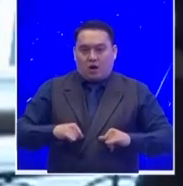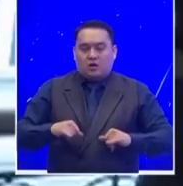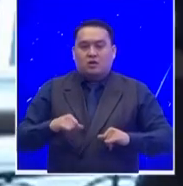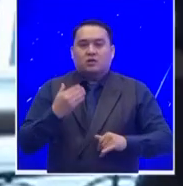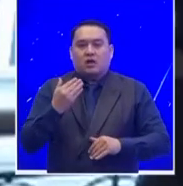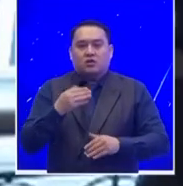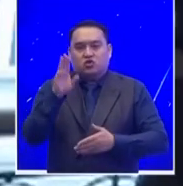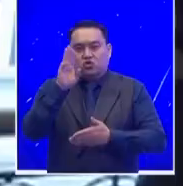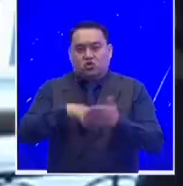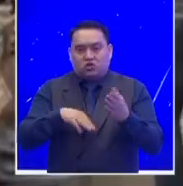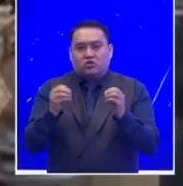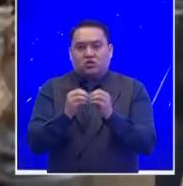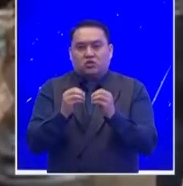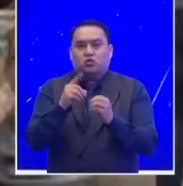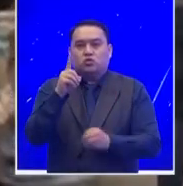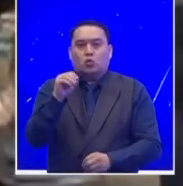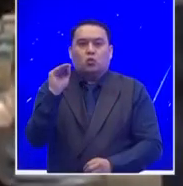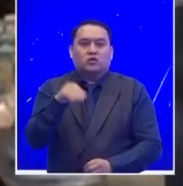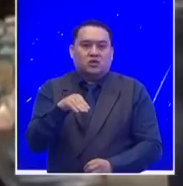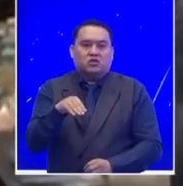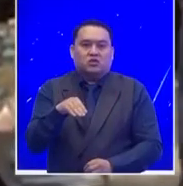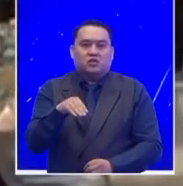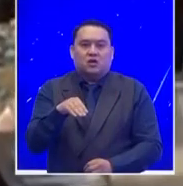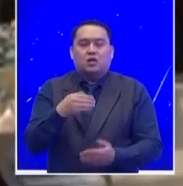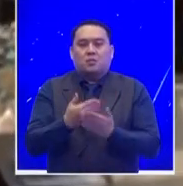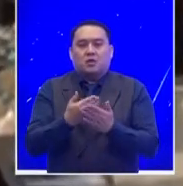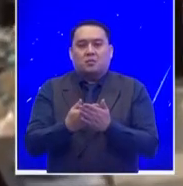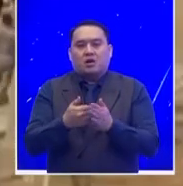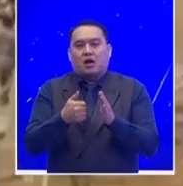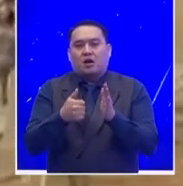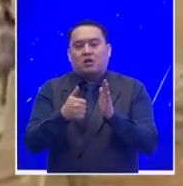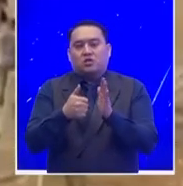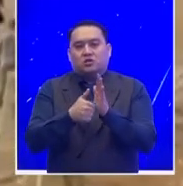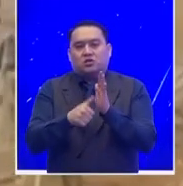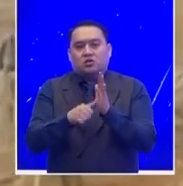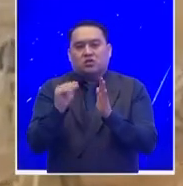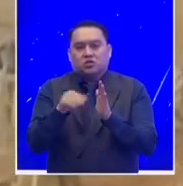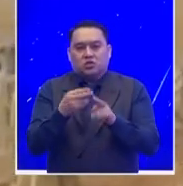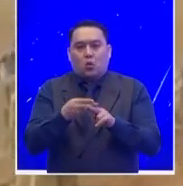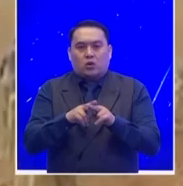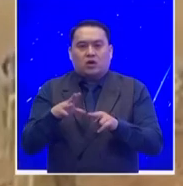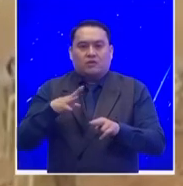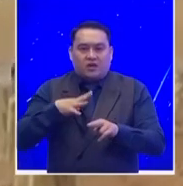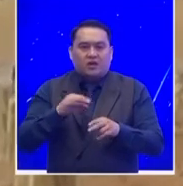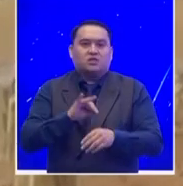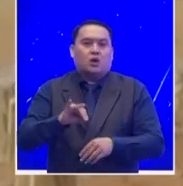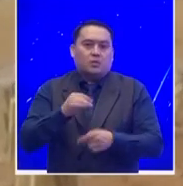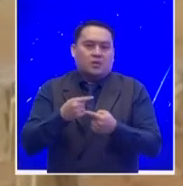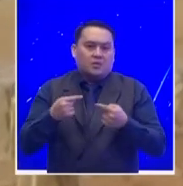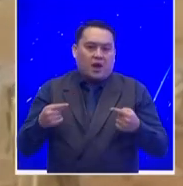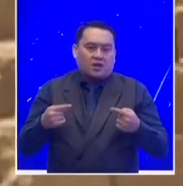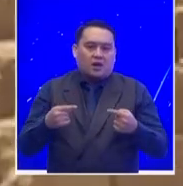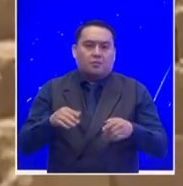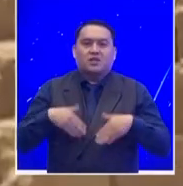них, грозит денежный штраф до 100 тысяч египетских фунтов. За продажу исторических экспонатов и предметов